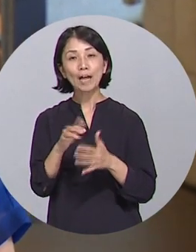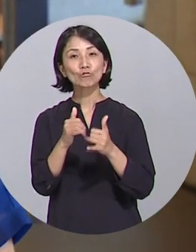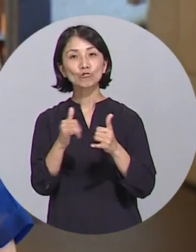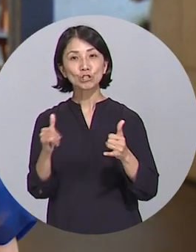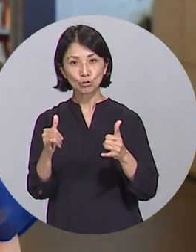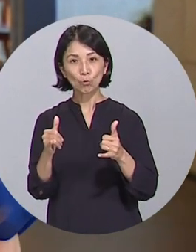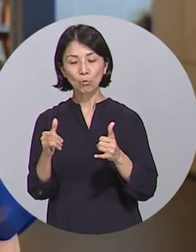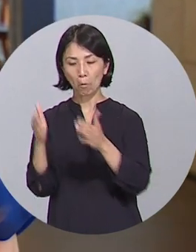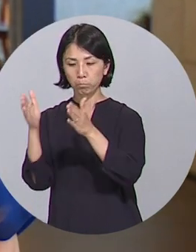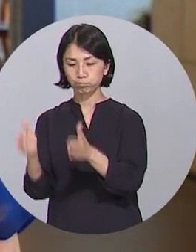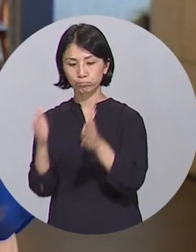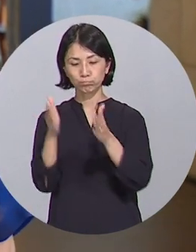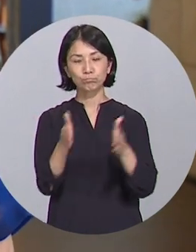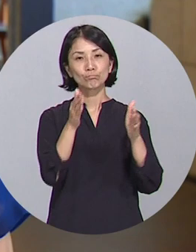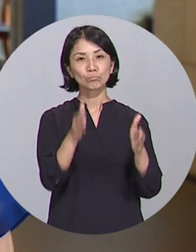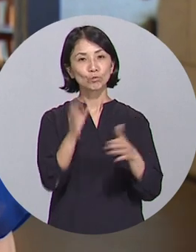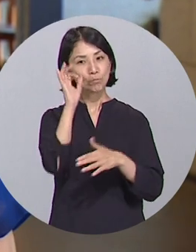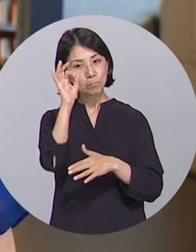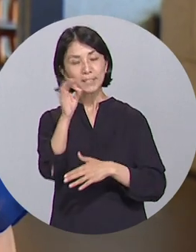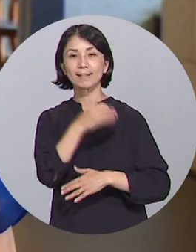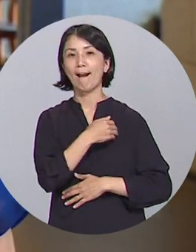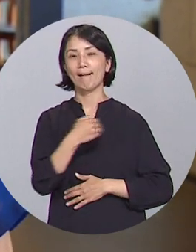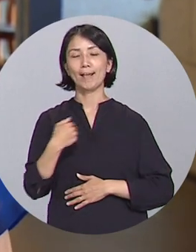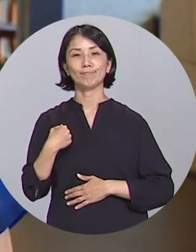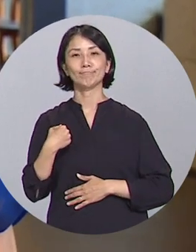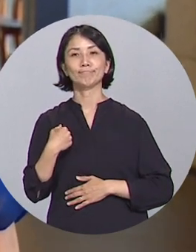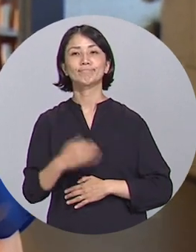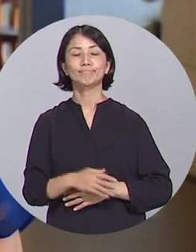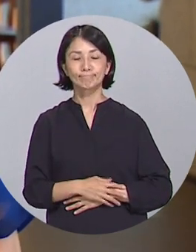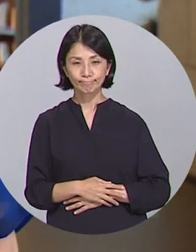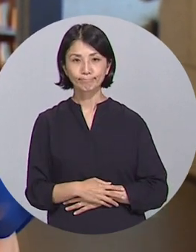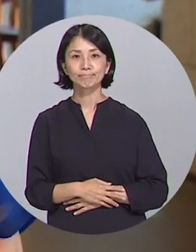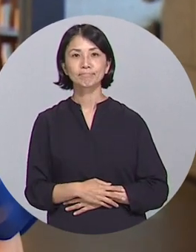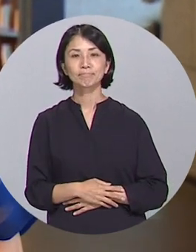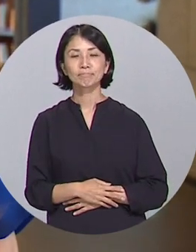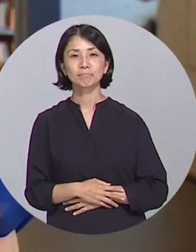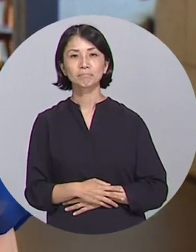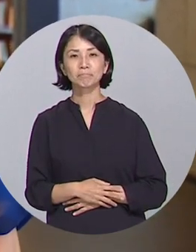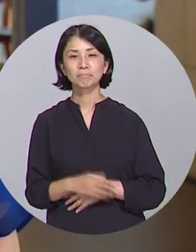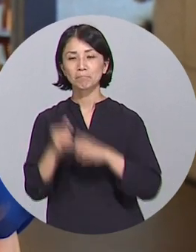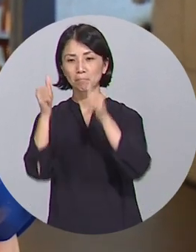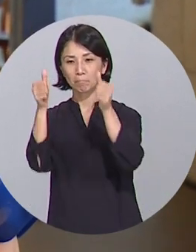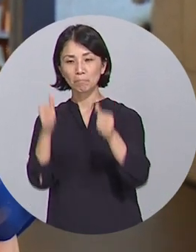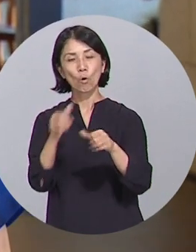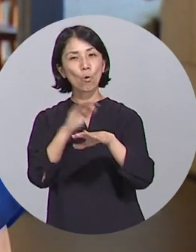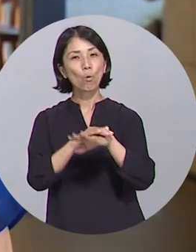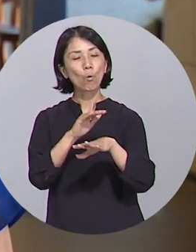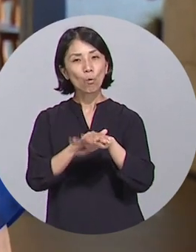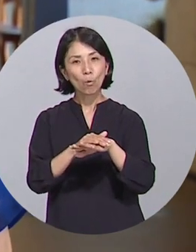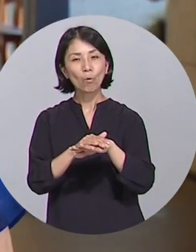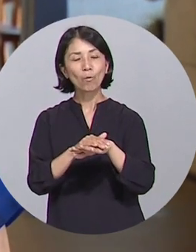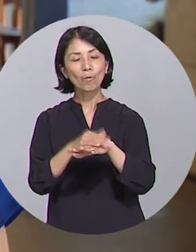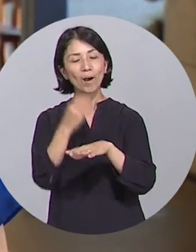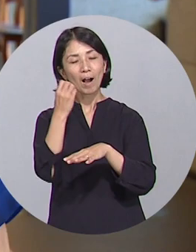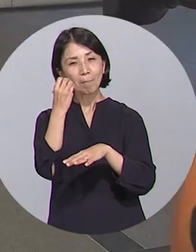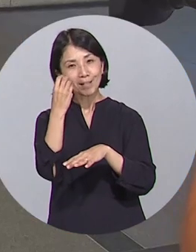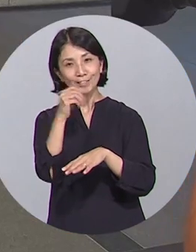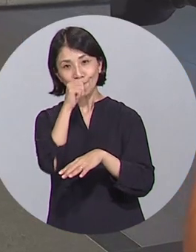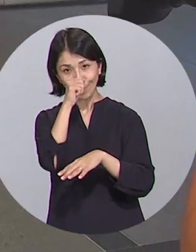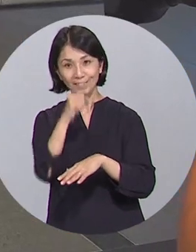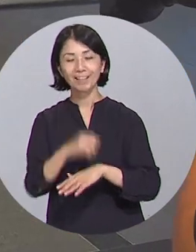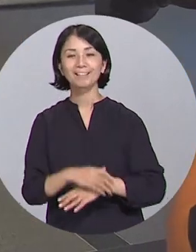系統立てて見せてもらえるということが面白いと思いましたし、見せ方がもう変わっていてとても良かったと思います